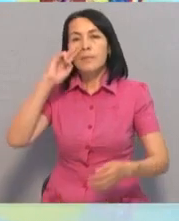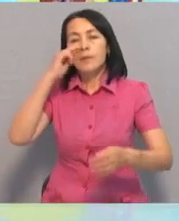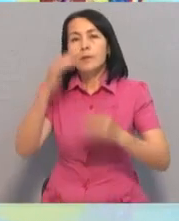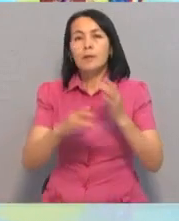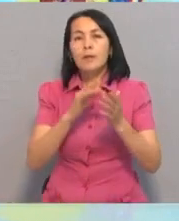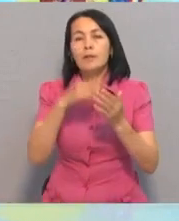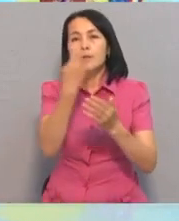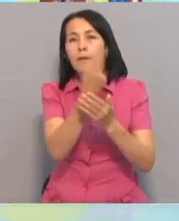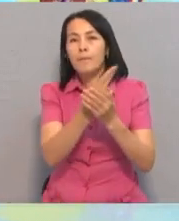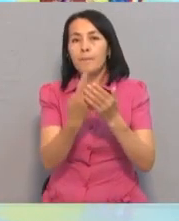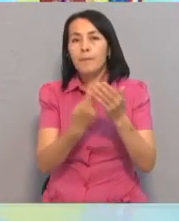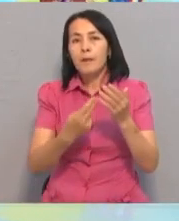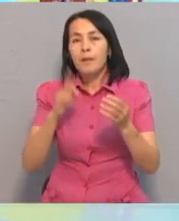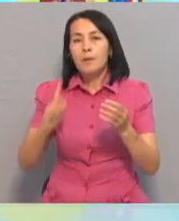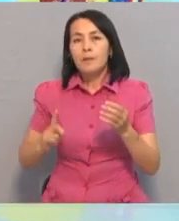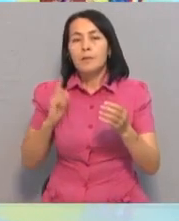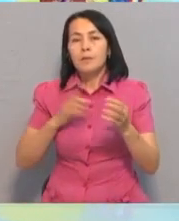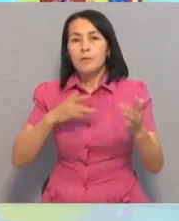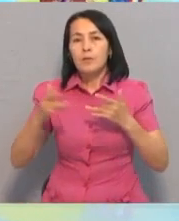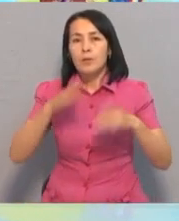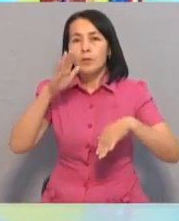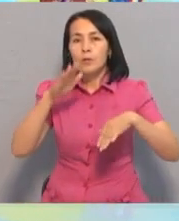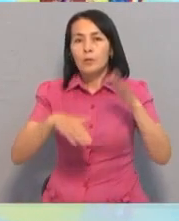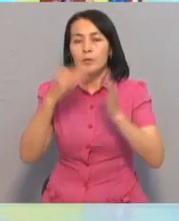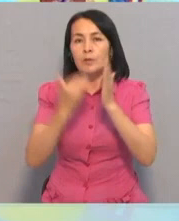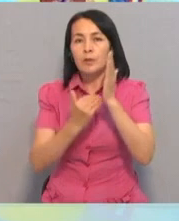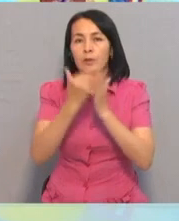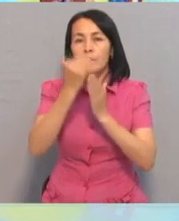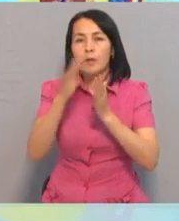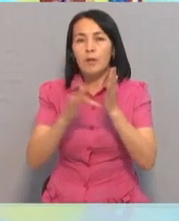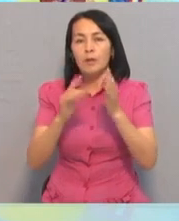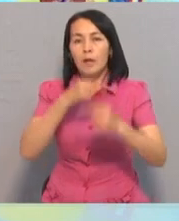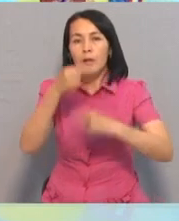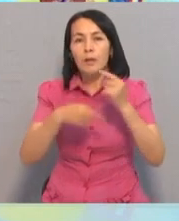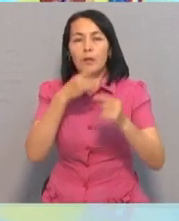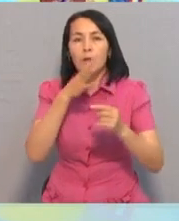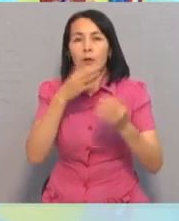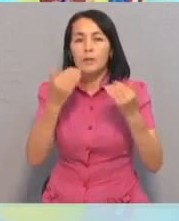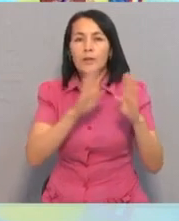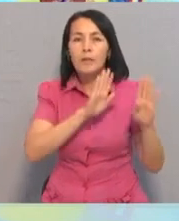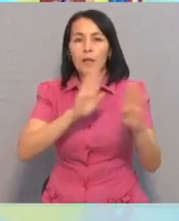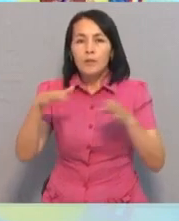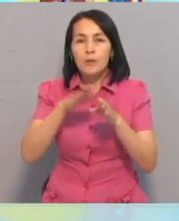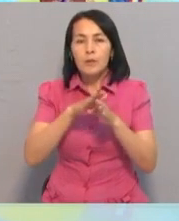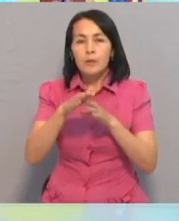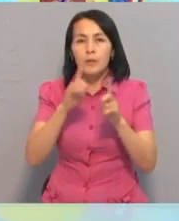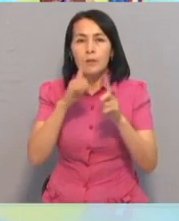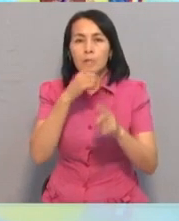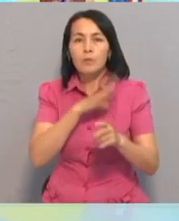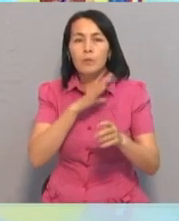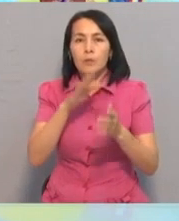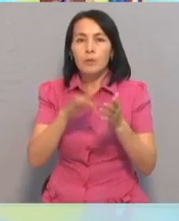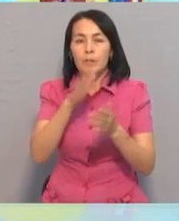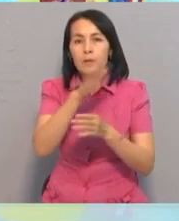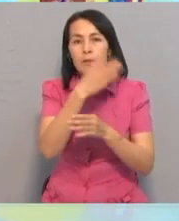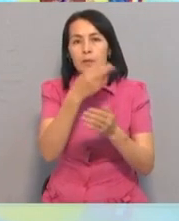Шымкентте қыл қалам шеберлерінің өнері жаңа деңгейге көтеріледі. Қалада алдағы уақытта алып галерея салынады екен. Орталық